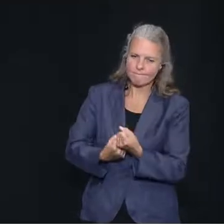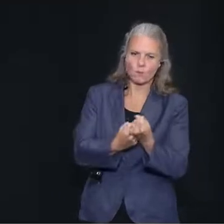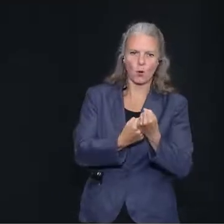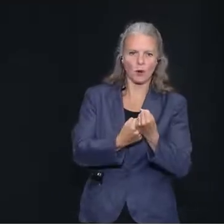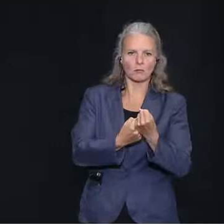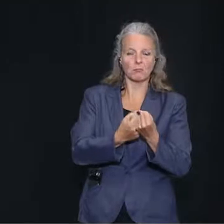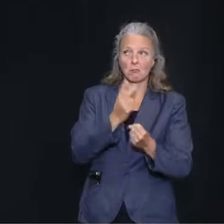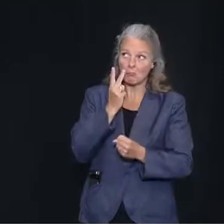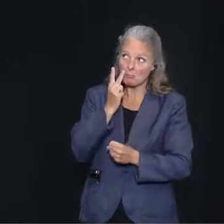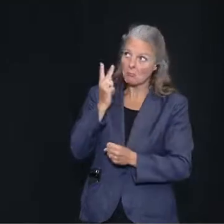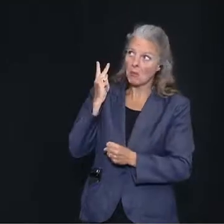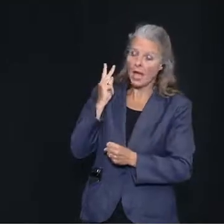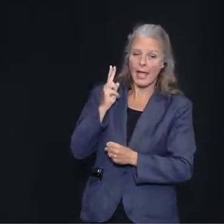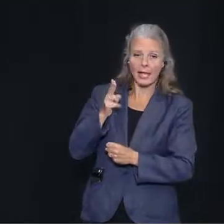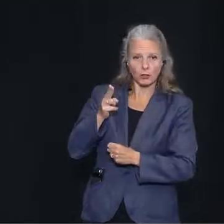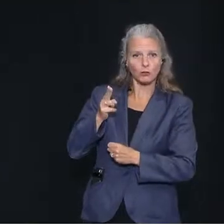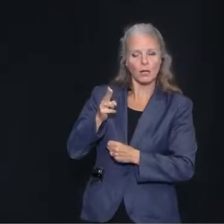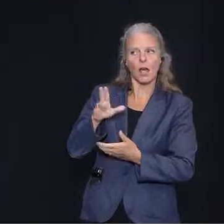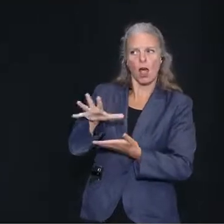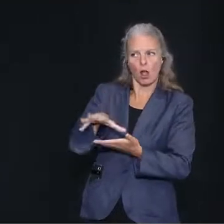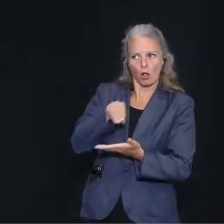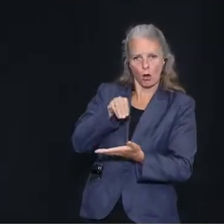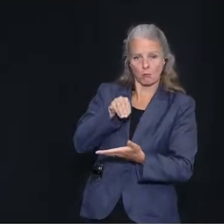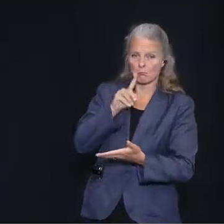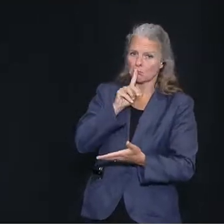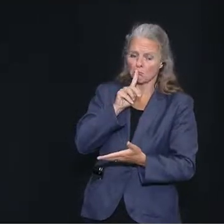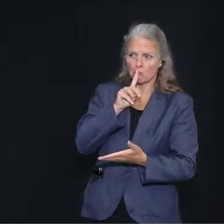or forgetting it. Two of them,